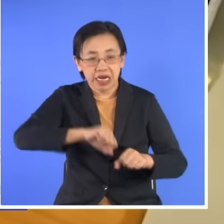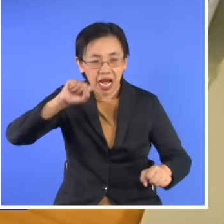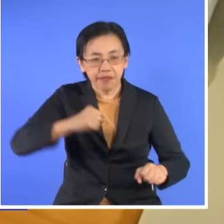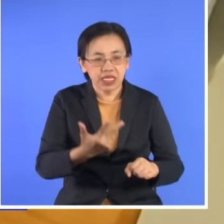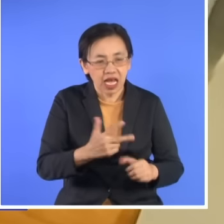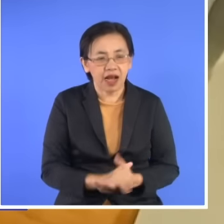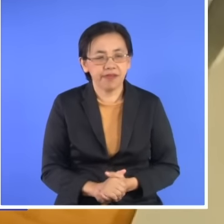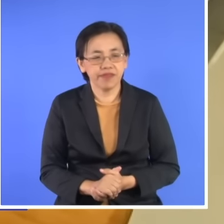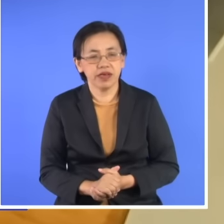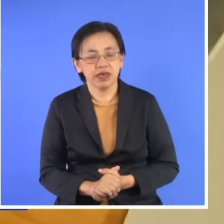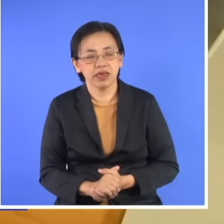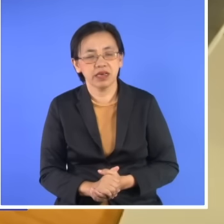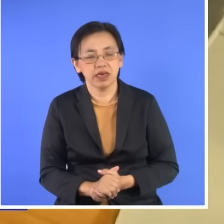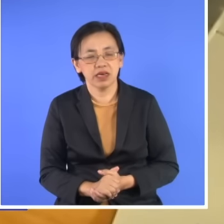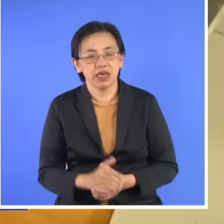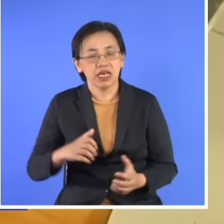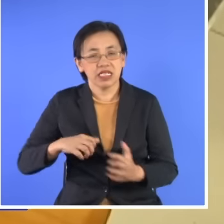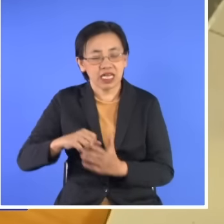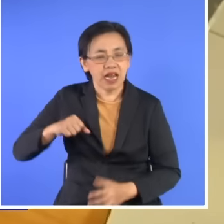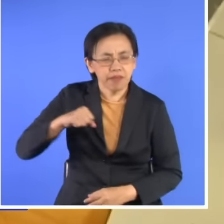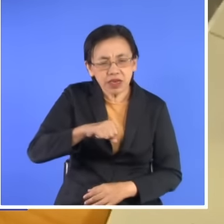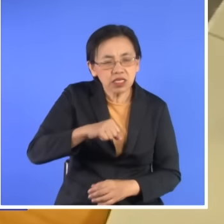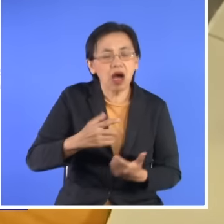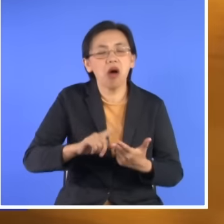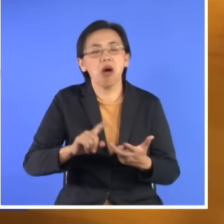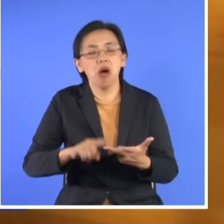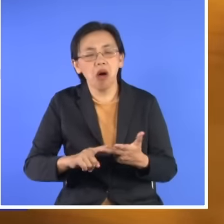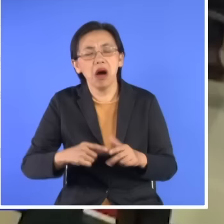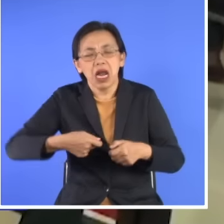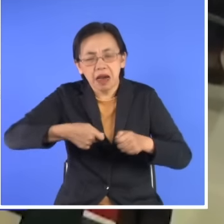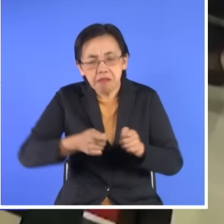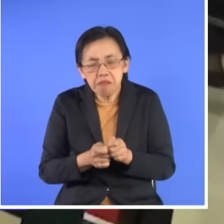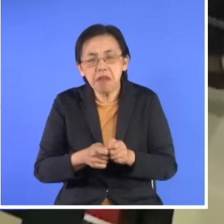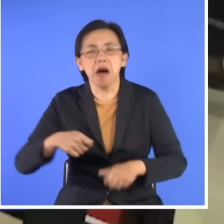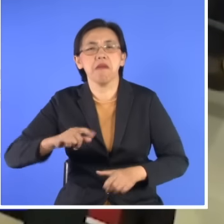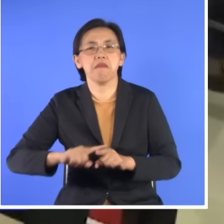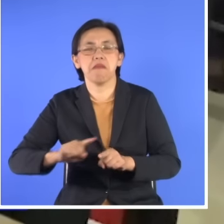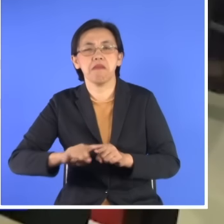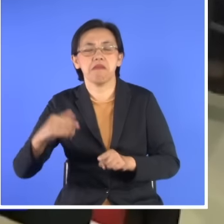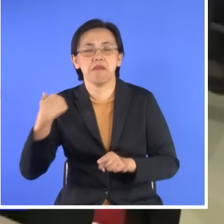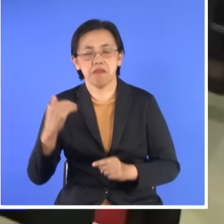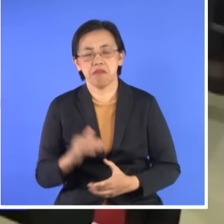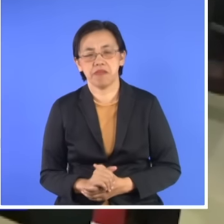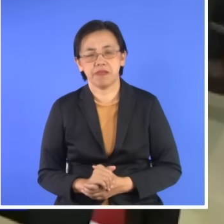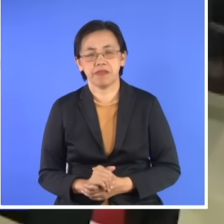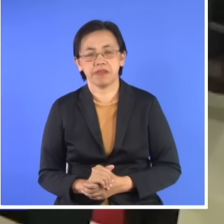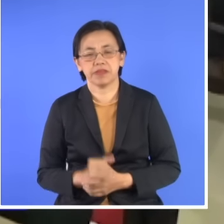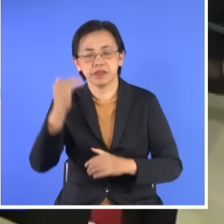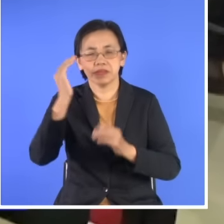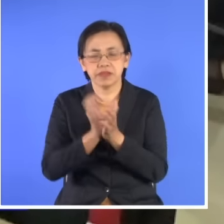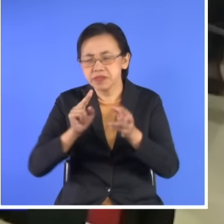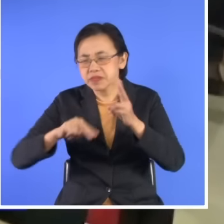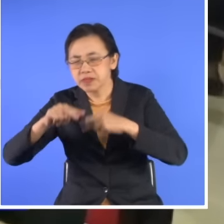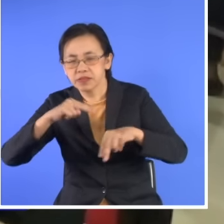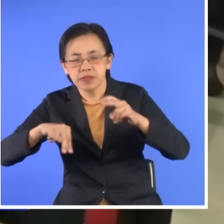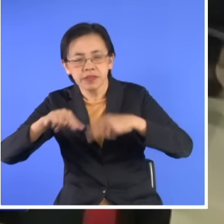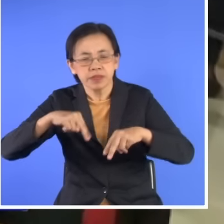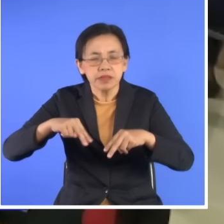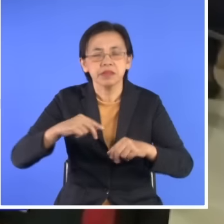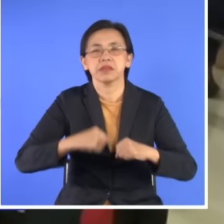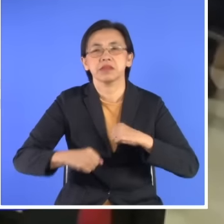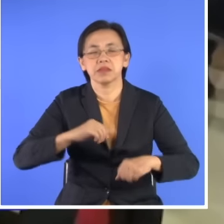มือนี่นะครับแล้วก็มีดพับเนี่ยเพียบเลยว่าอย่างงั้นเถอะเขาก็เลยยึดไว้ก่อนไอ้จังหวะที่ตำรวจเนี่ยไปตรวจเนี่ยนะวัยรุ่น